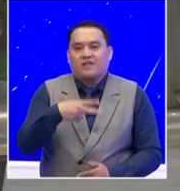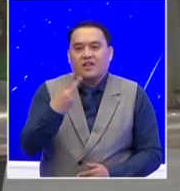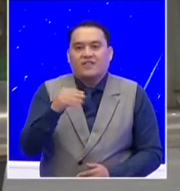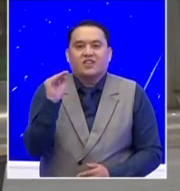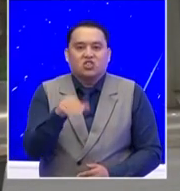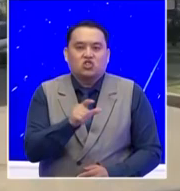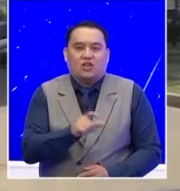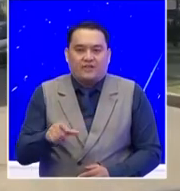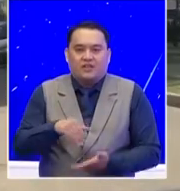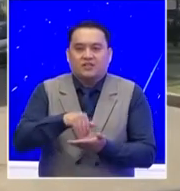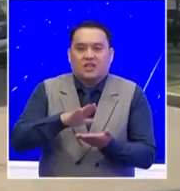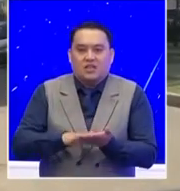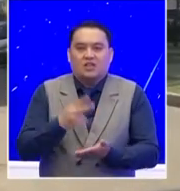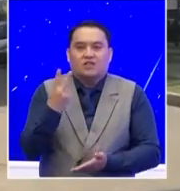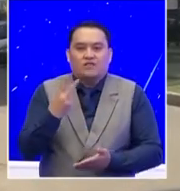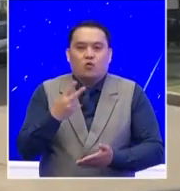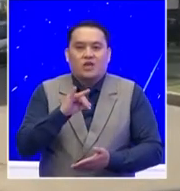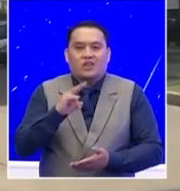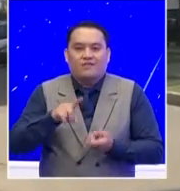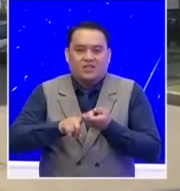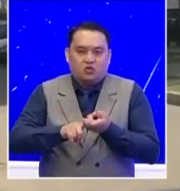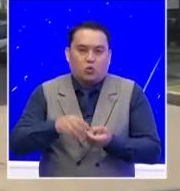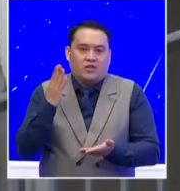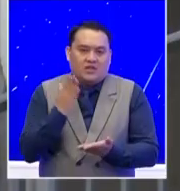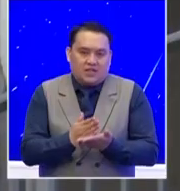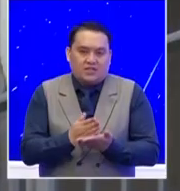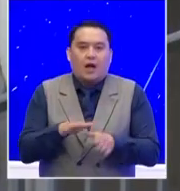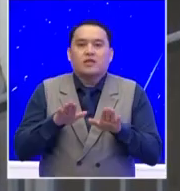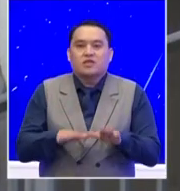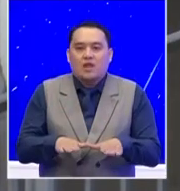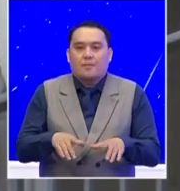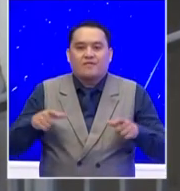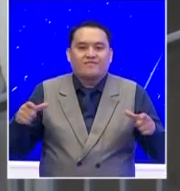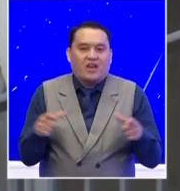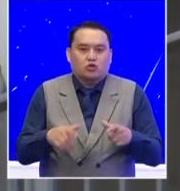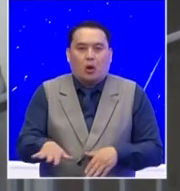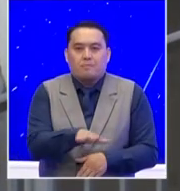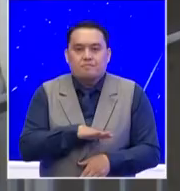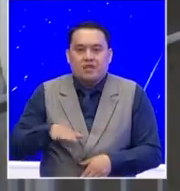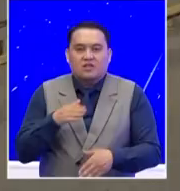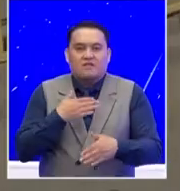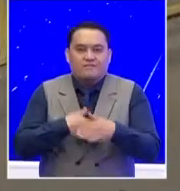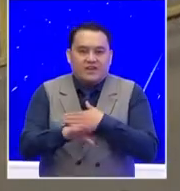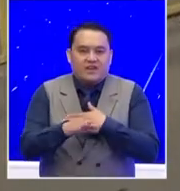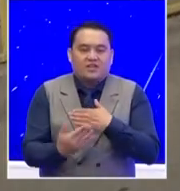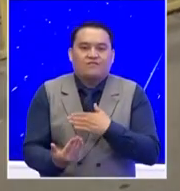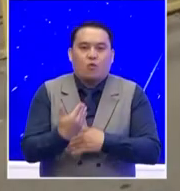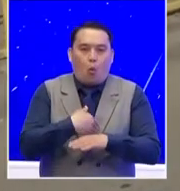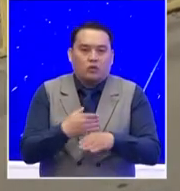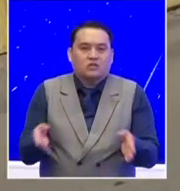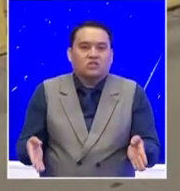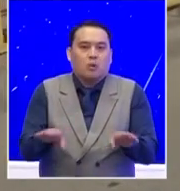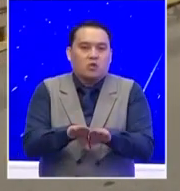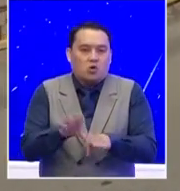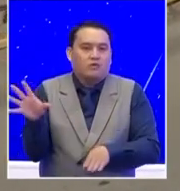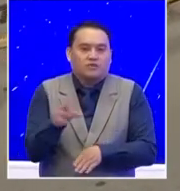тысячи человек, зарегистрировано двое инфицированных. В связи с этим на местности введен карантин. Все выходы и входы заблокированы. Продукты,